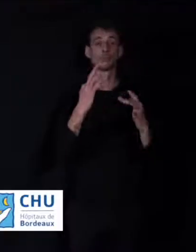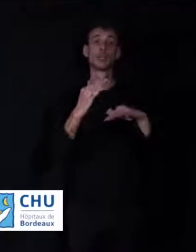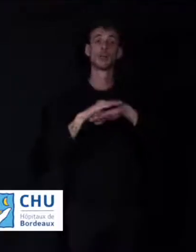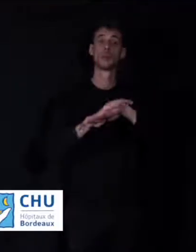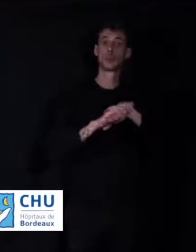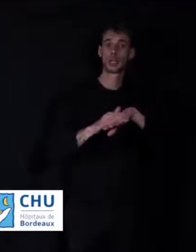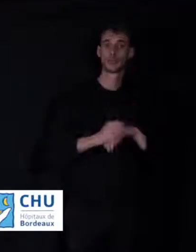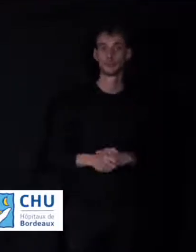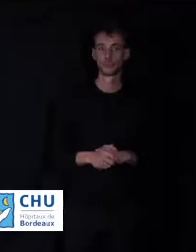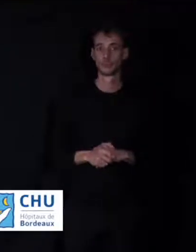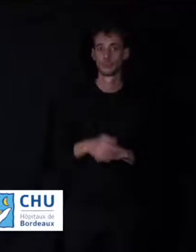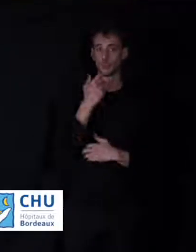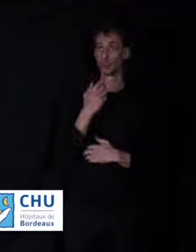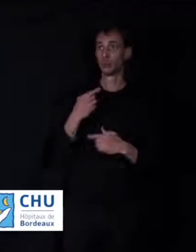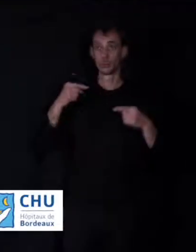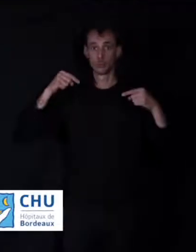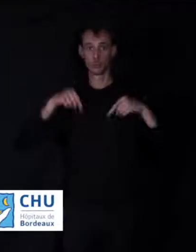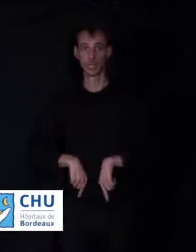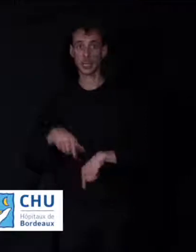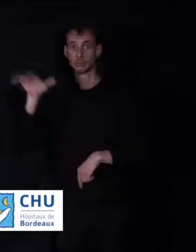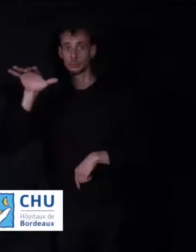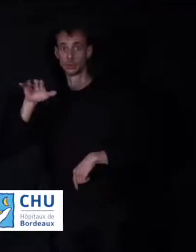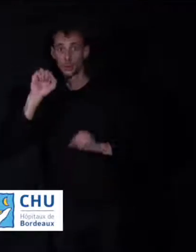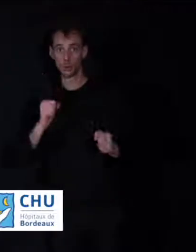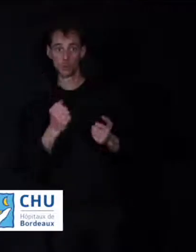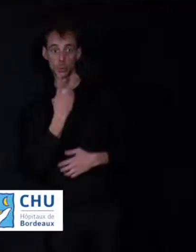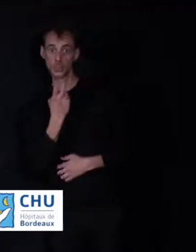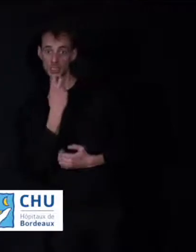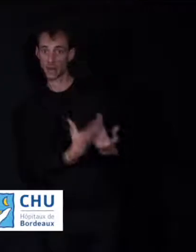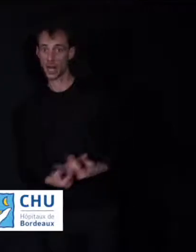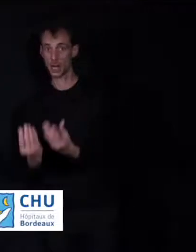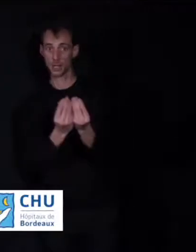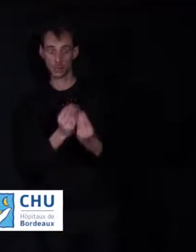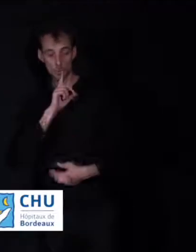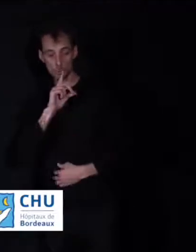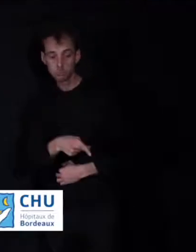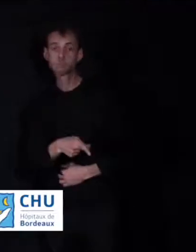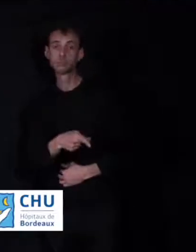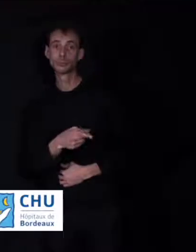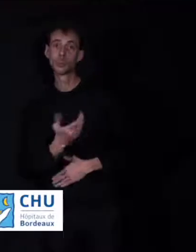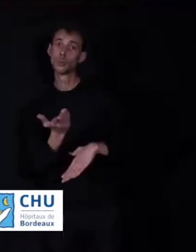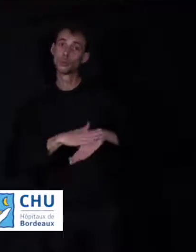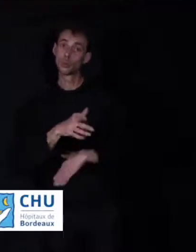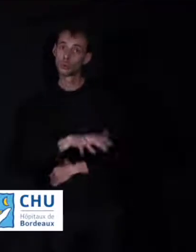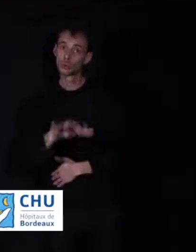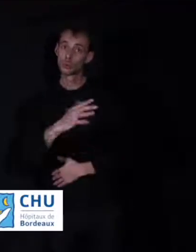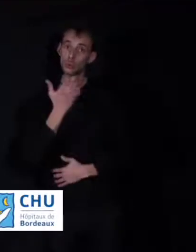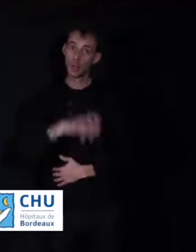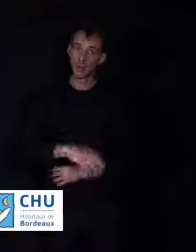savoir si un État peut forcer ses citoyens à recevoir un vaccin s'ils n'en ont pas envie ou n'en ressentent pas le